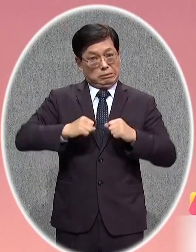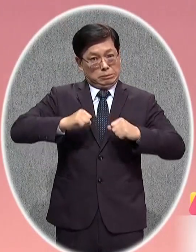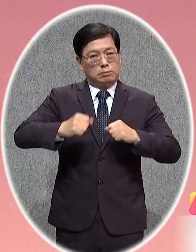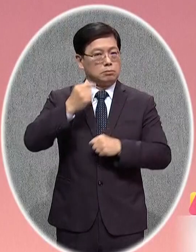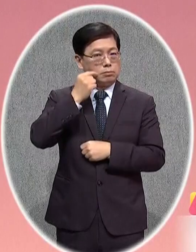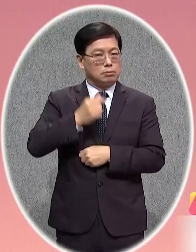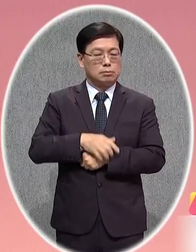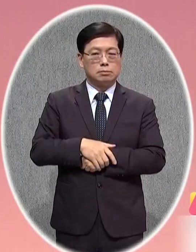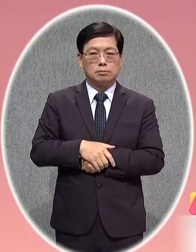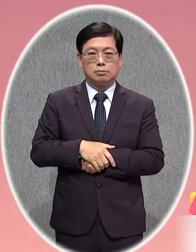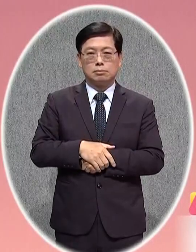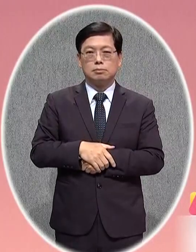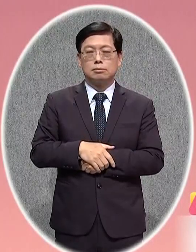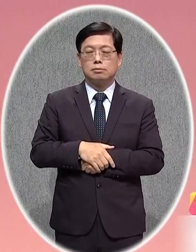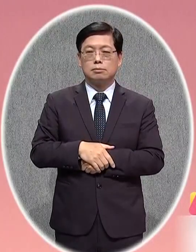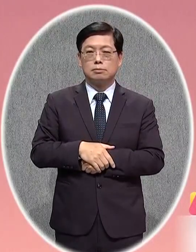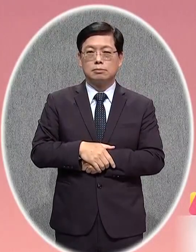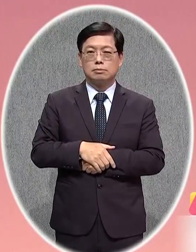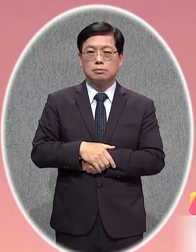幸免。